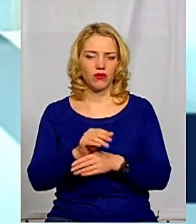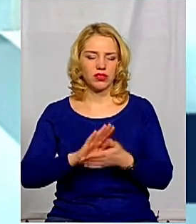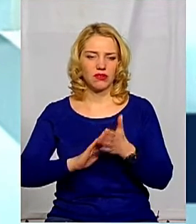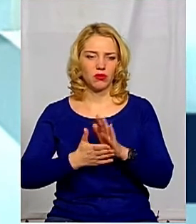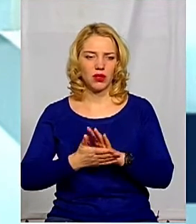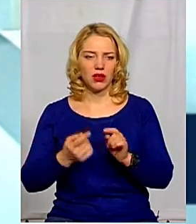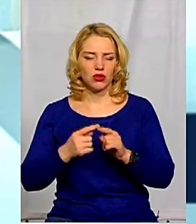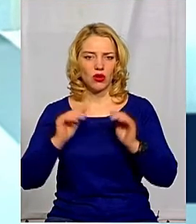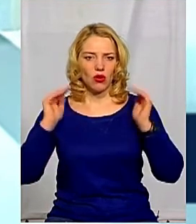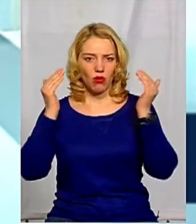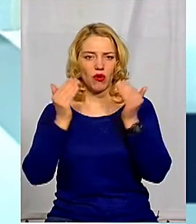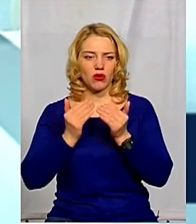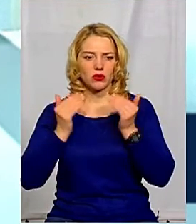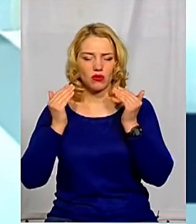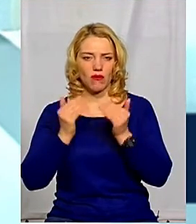умовах